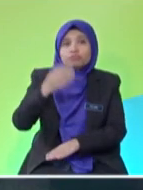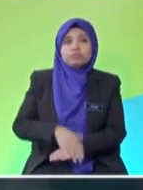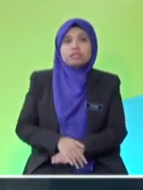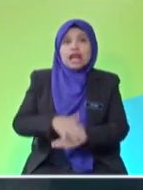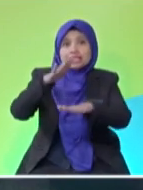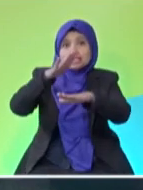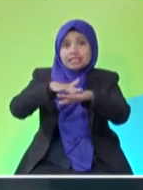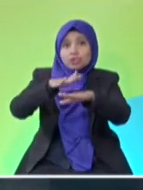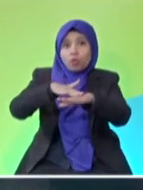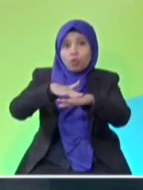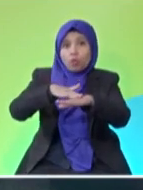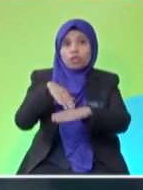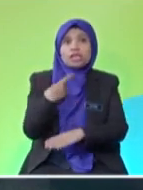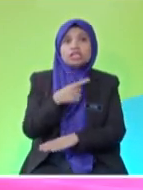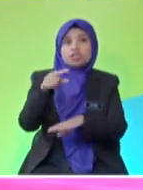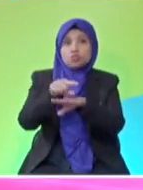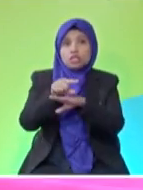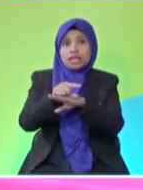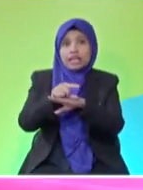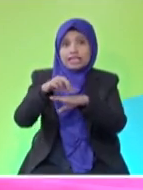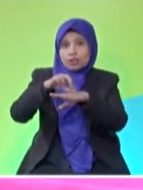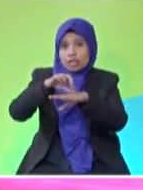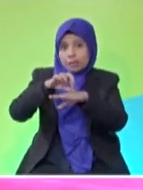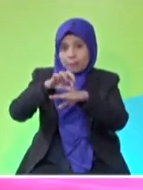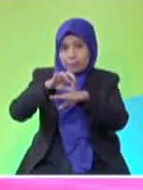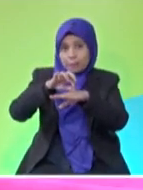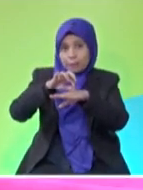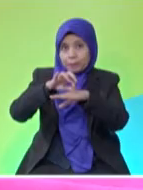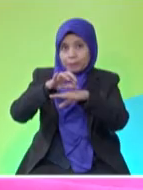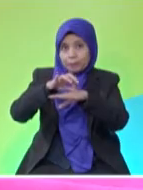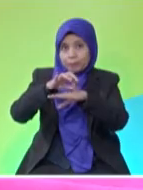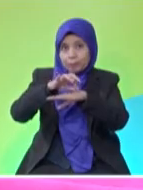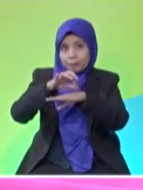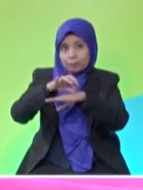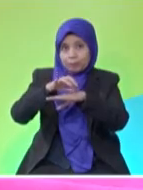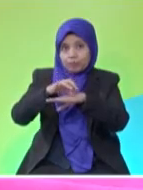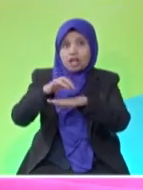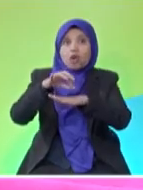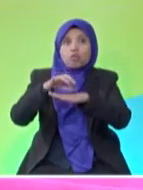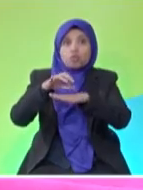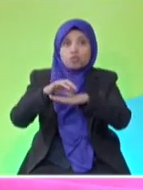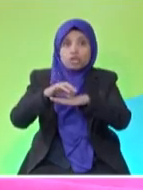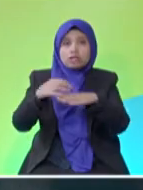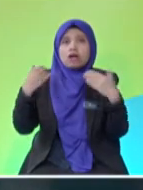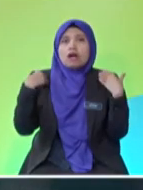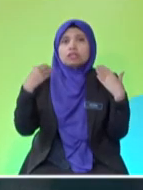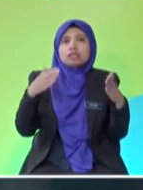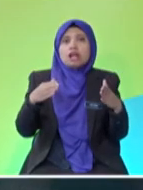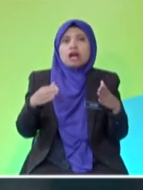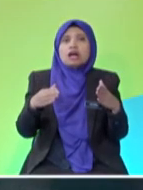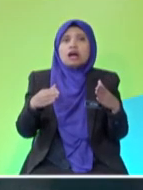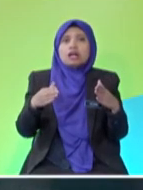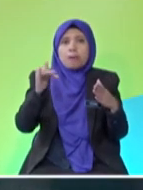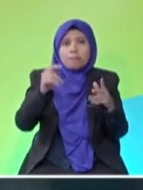menyentuh kita akan gunakan kulit itu dan Kulit merupakan organ paling besar di seluruh tubuh kita